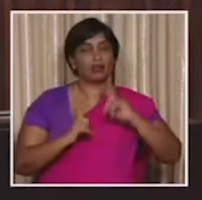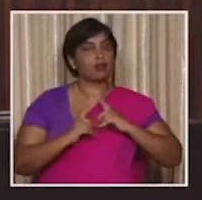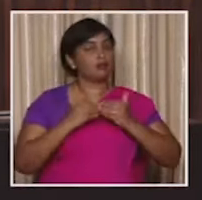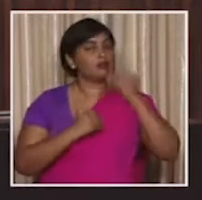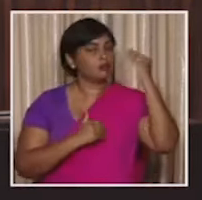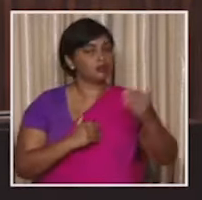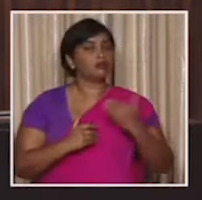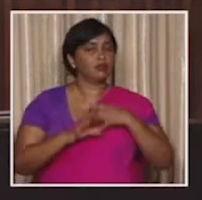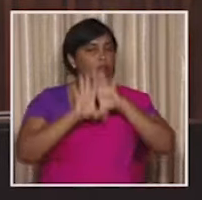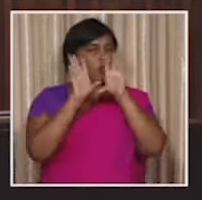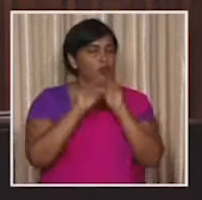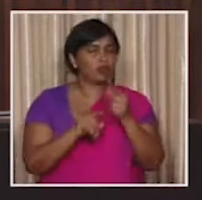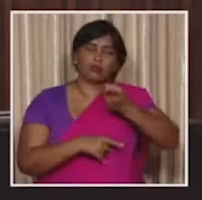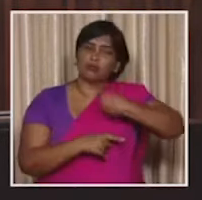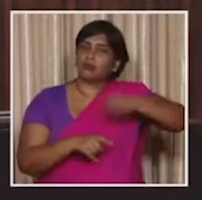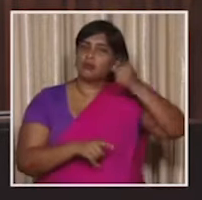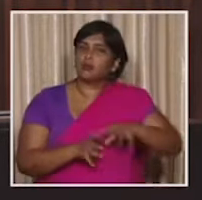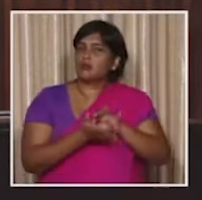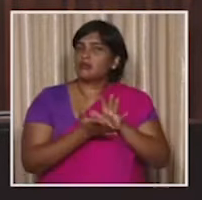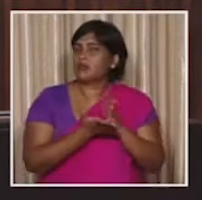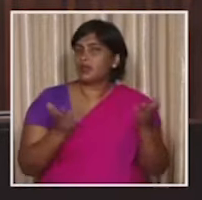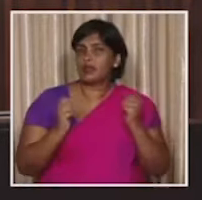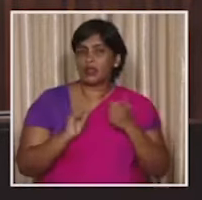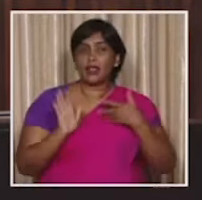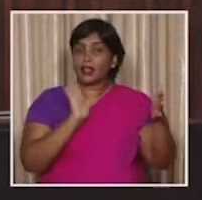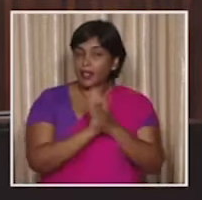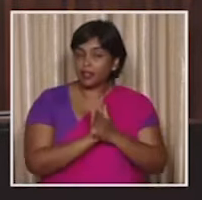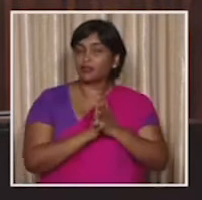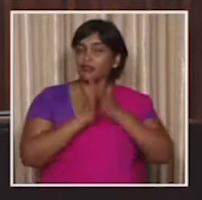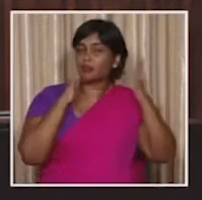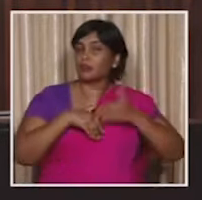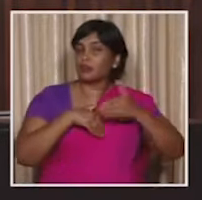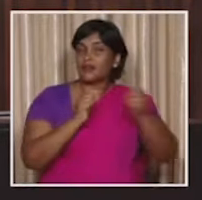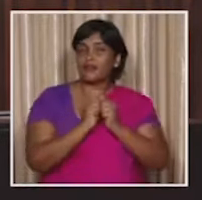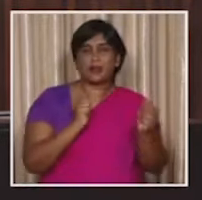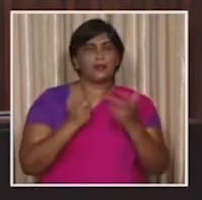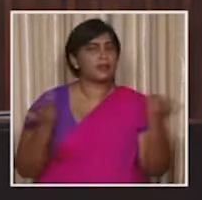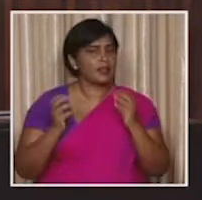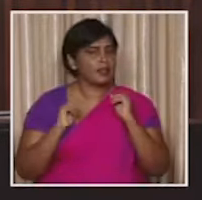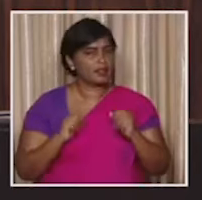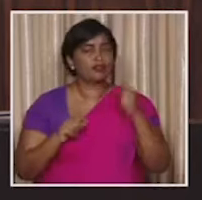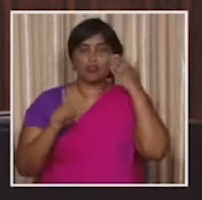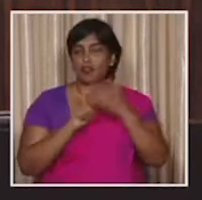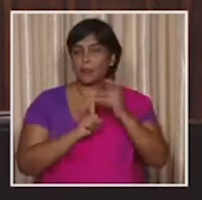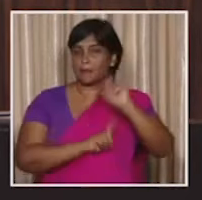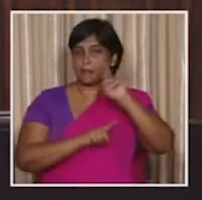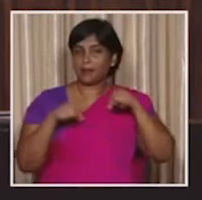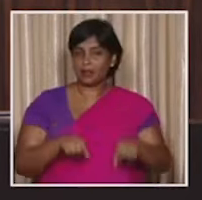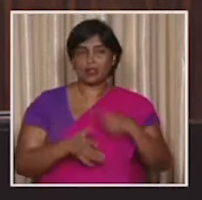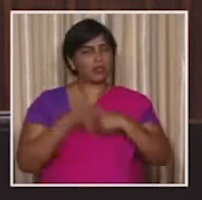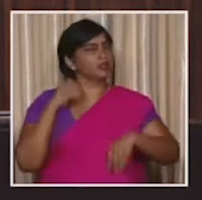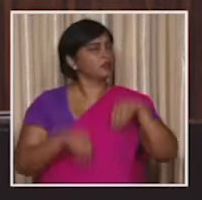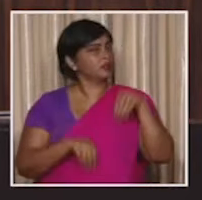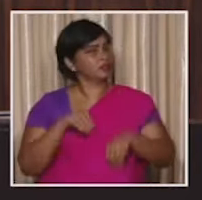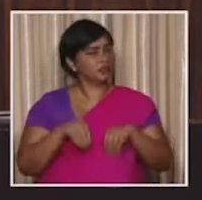වෙනුවෙන් පොදු එකතාවයකට එන්න බැරි යයි. එකට එක්වී මහා කාර්යයක් කරන්න බැරි යයි. මේ සභාව නියෝජනය කරන